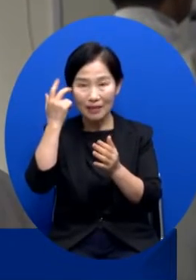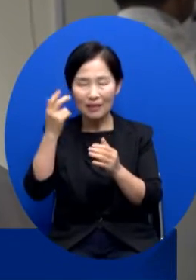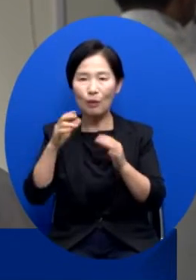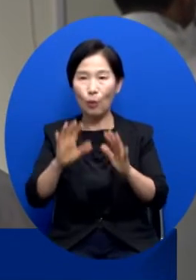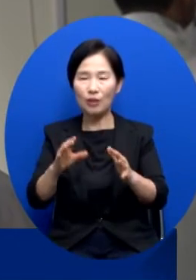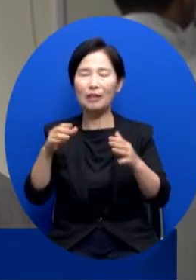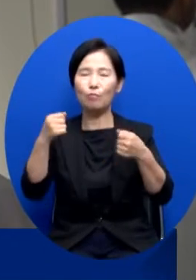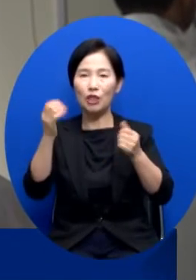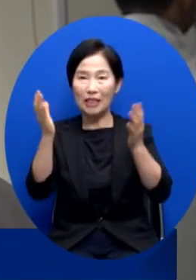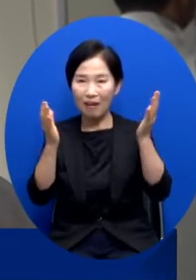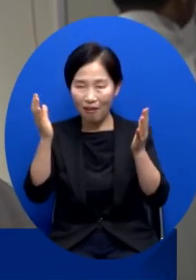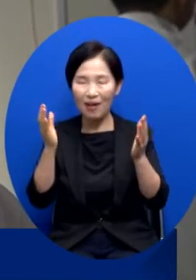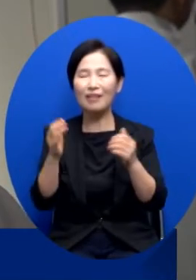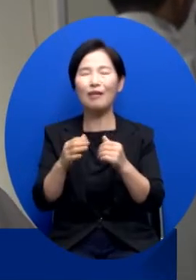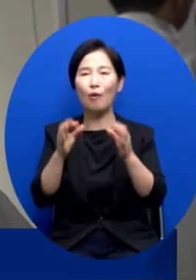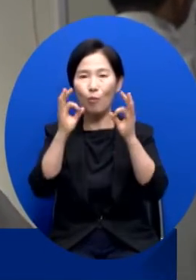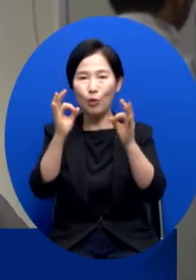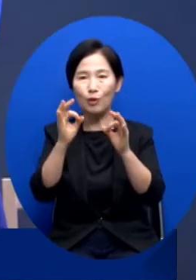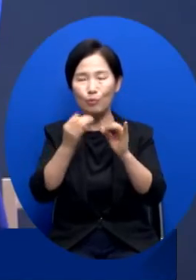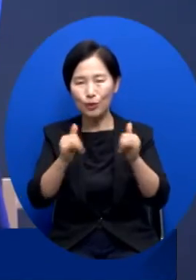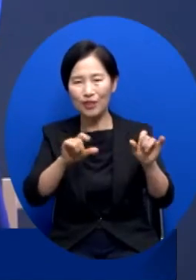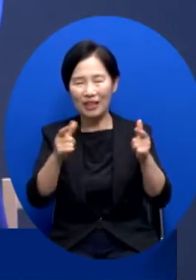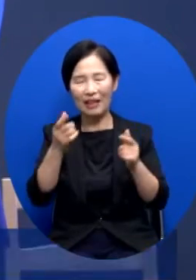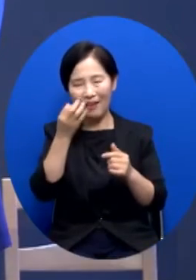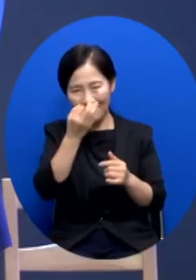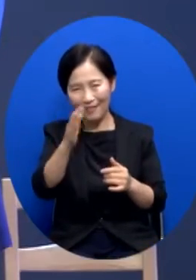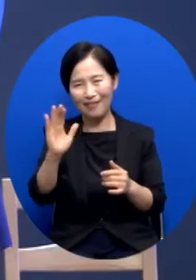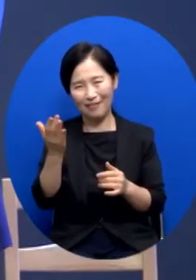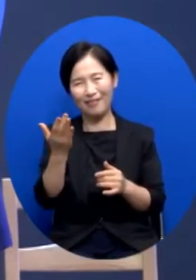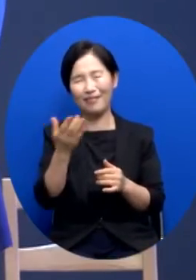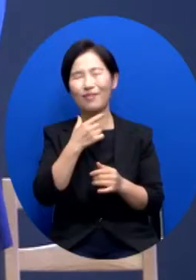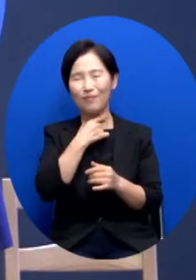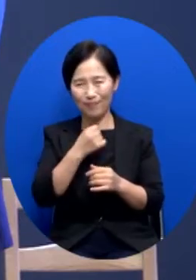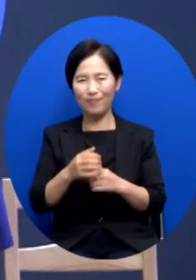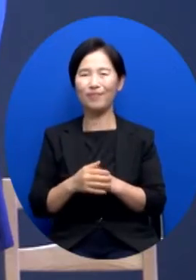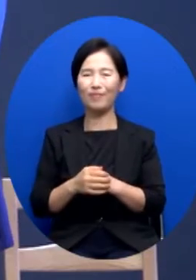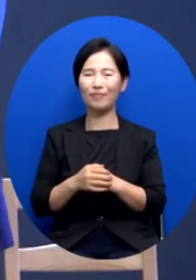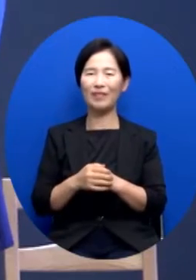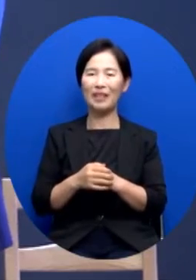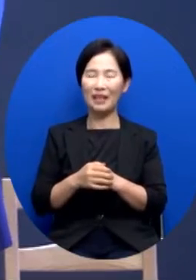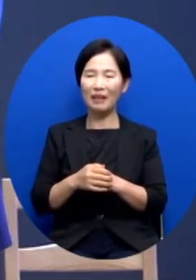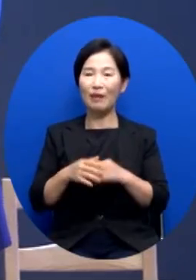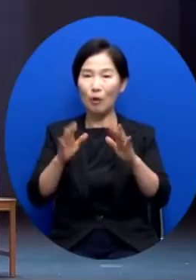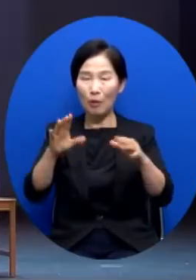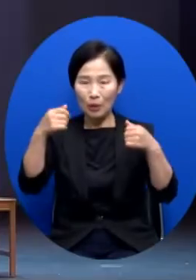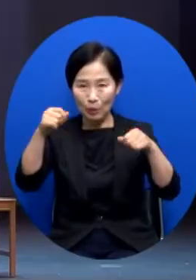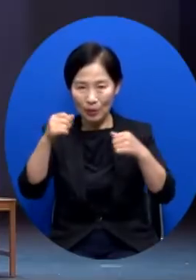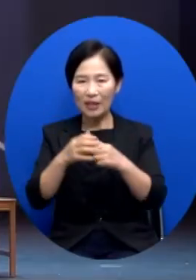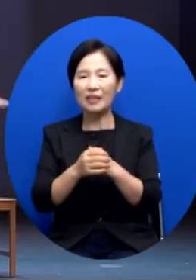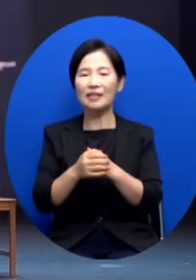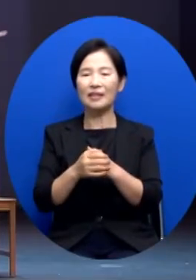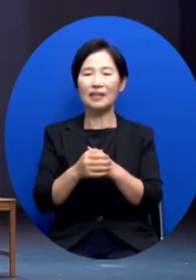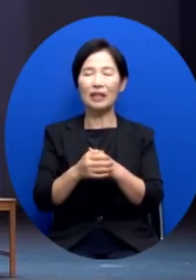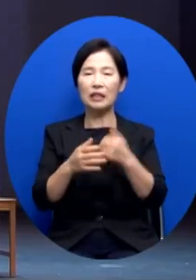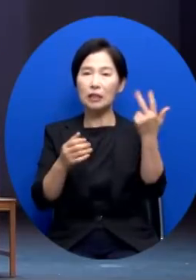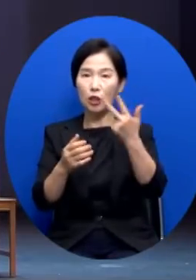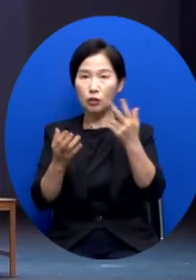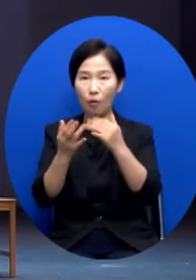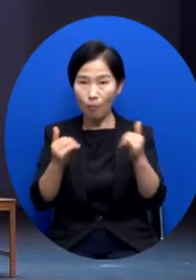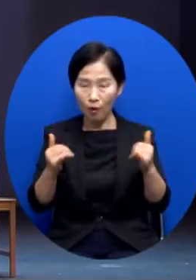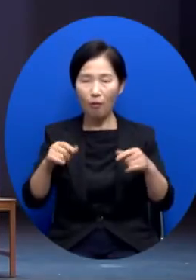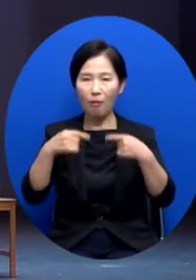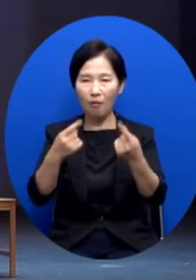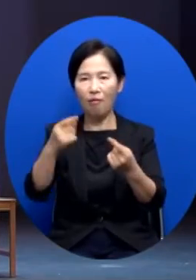도산을 보시는 분들한테 꼭 전해줬으면 좋겠고요. 나흘간 여섯 번의 막을 올린 이번 공연은 7천여 명의